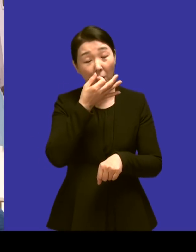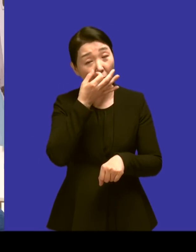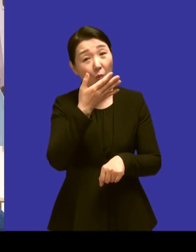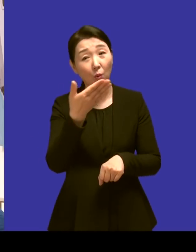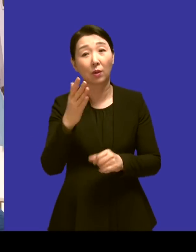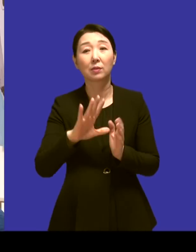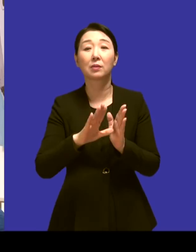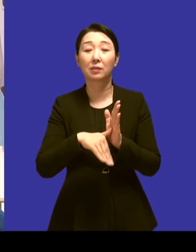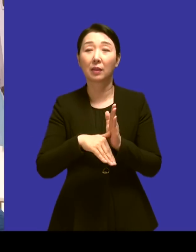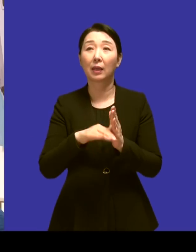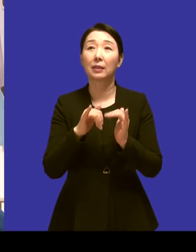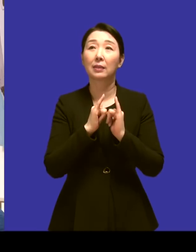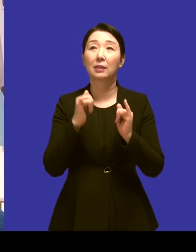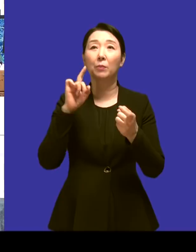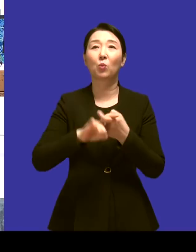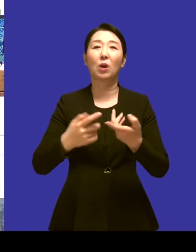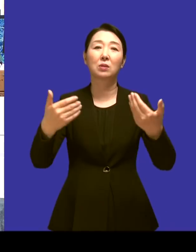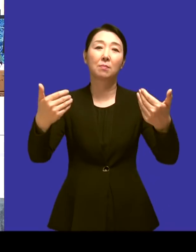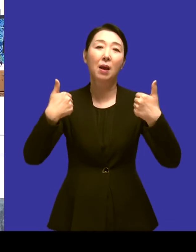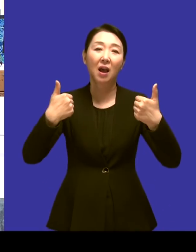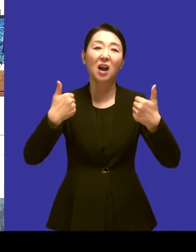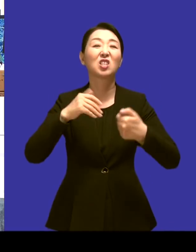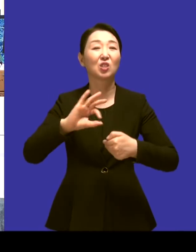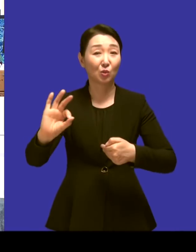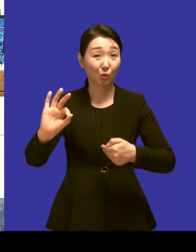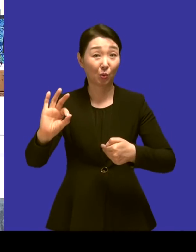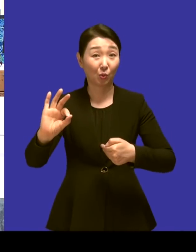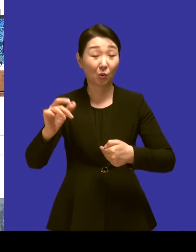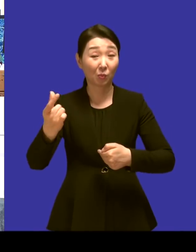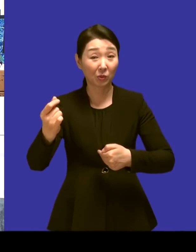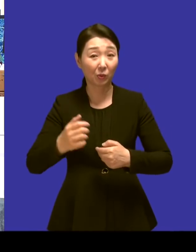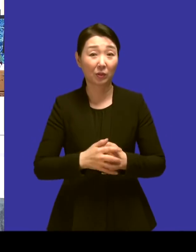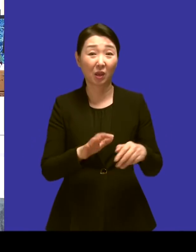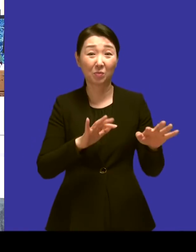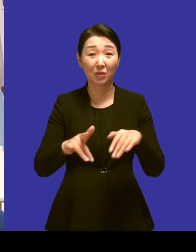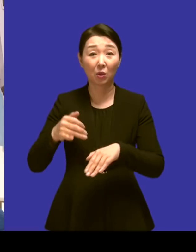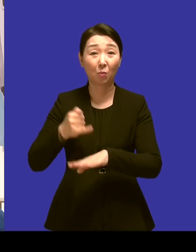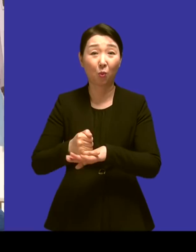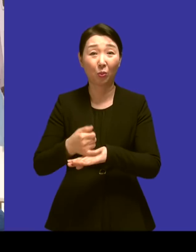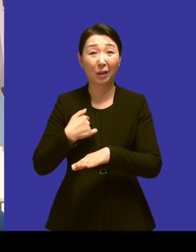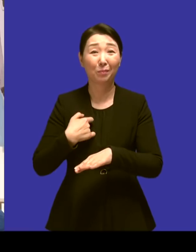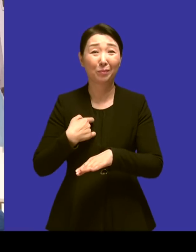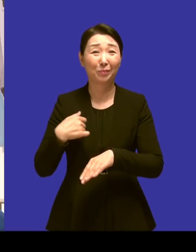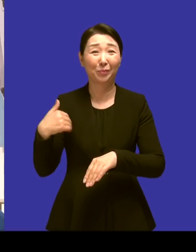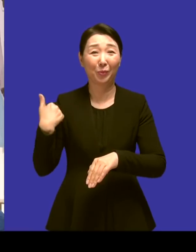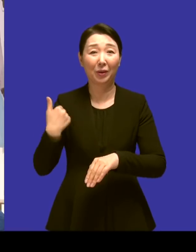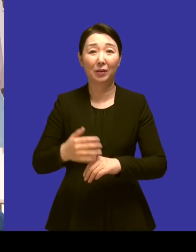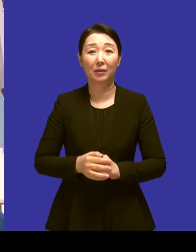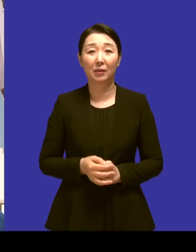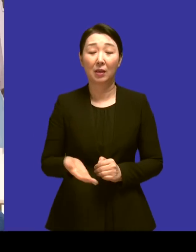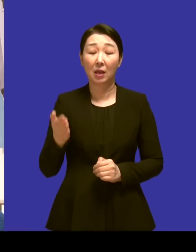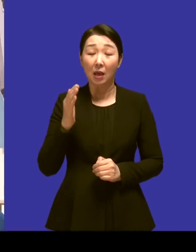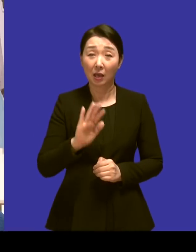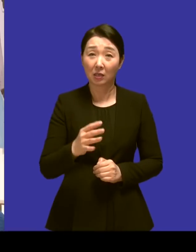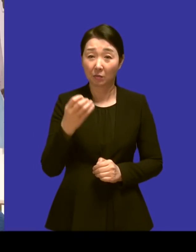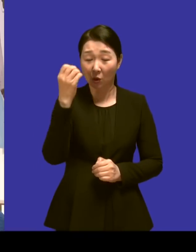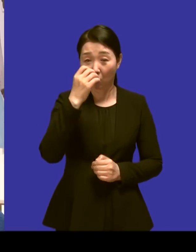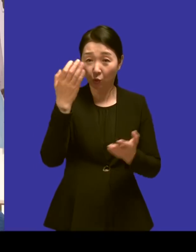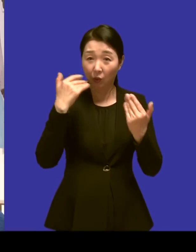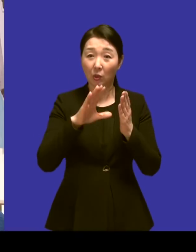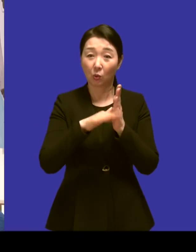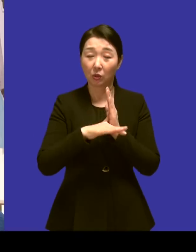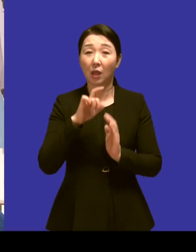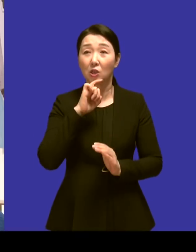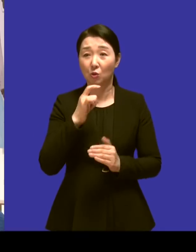보여주면은 그 순간에 사람들이 관심을 가지고 인정을 그렇죠. 조금 해주잖아요. 네. 그러니까 피아노를 제가 못 쳤는데 고등학교 때 이제 10분 쉬는 시간이 딱